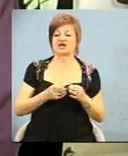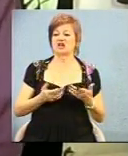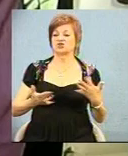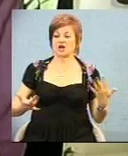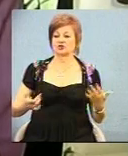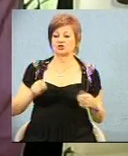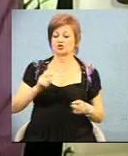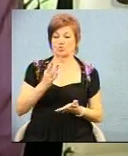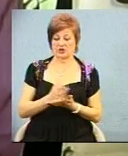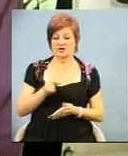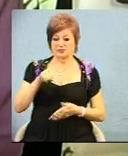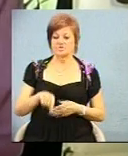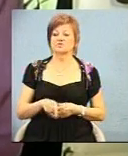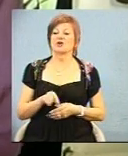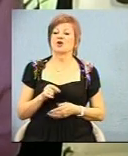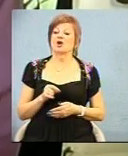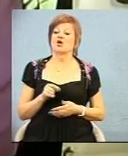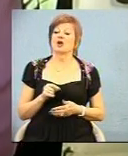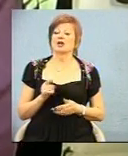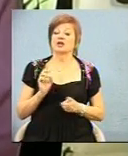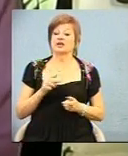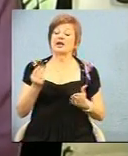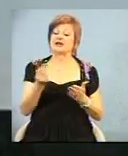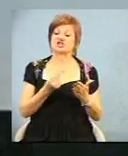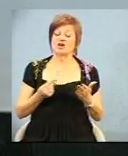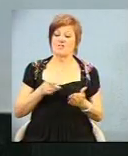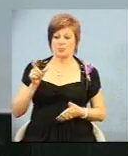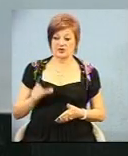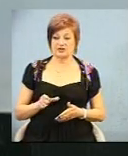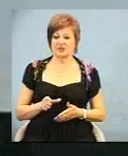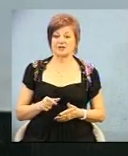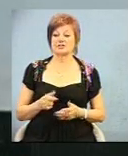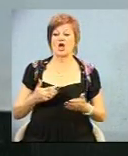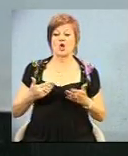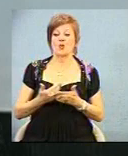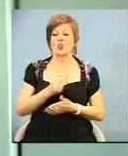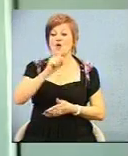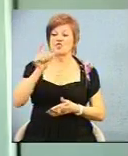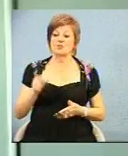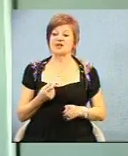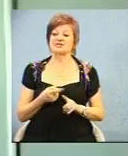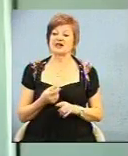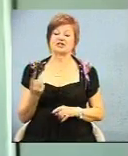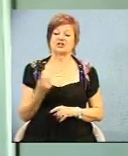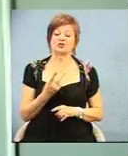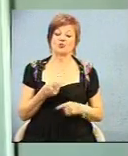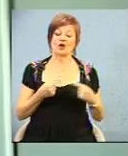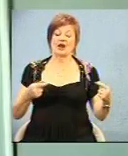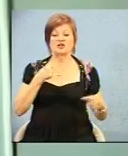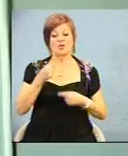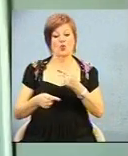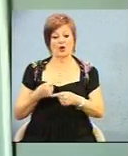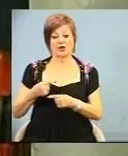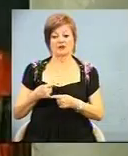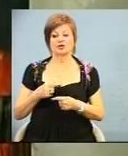бы в проекте. И как живописец, в общем-то. Новий місяць – це не тільки порівняння робіт двох митців різних поколінь, а й